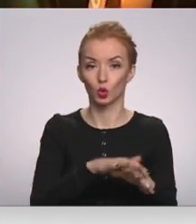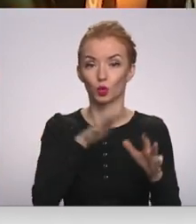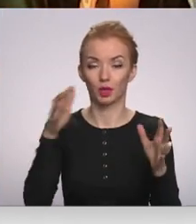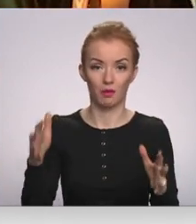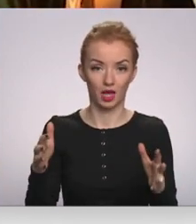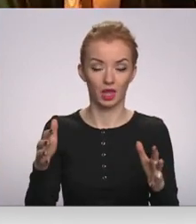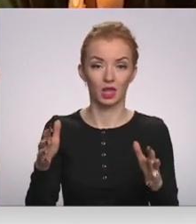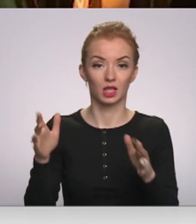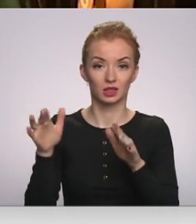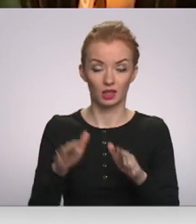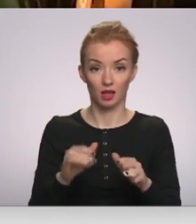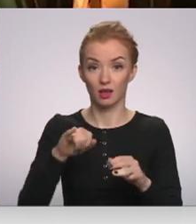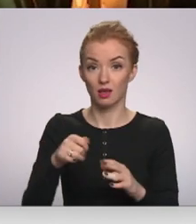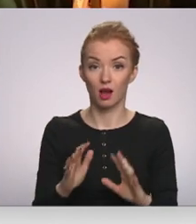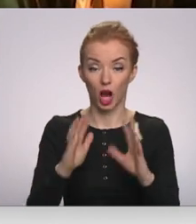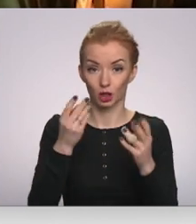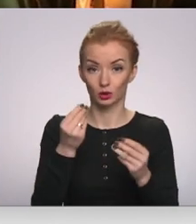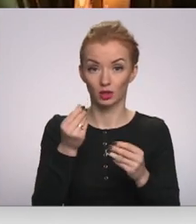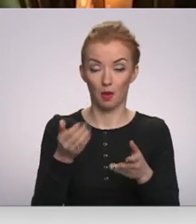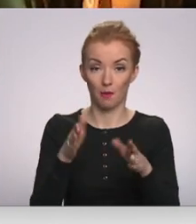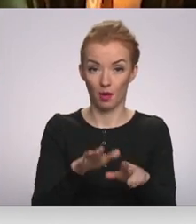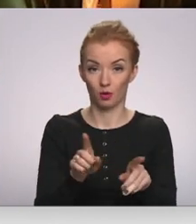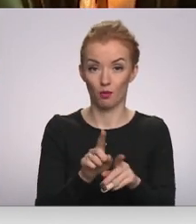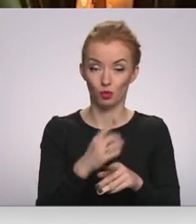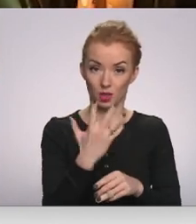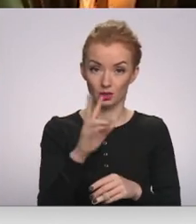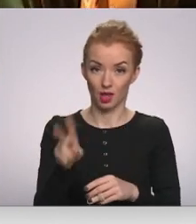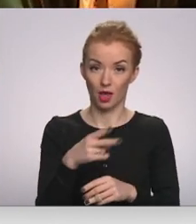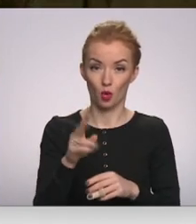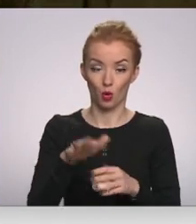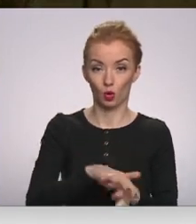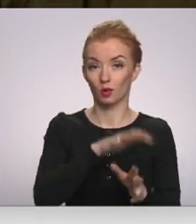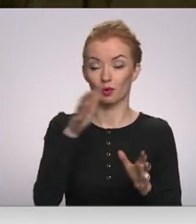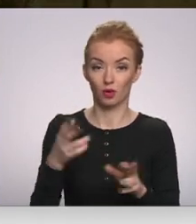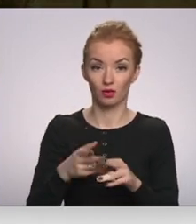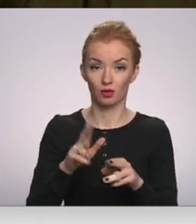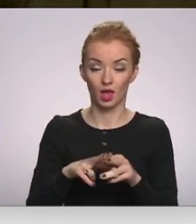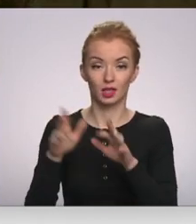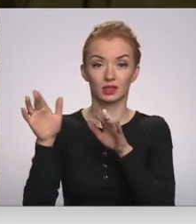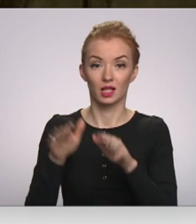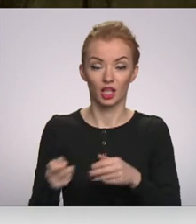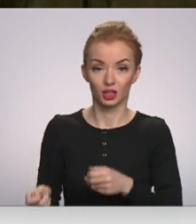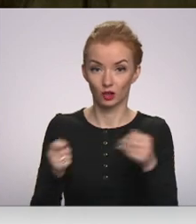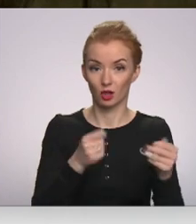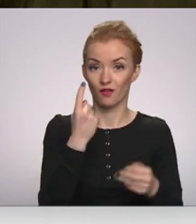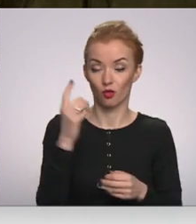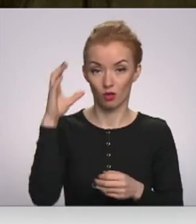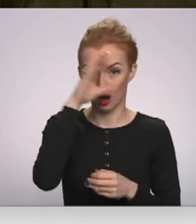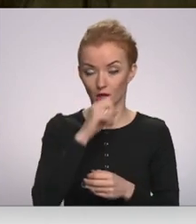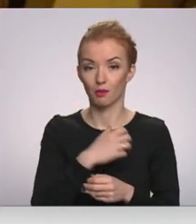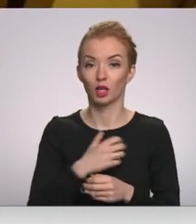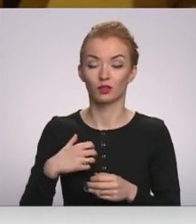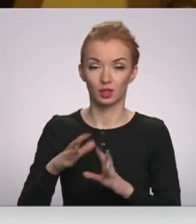kubikmetri sniega. Tātad gadījumā, ja cena paliks aptuveni 5 eiro par kubikmetru, tad sniega izvešana par vienu nakti